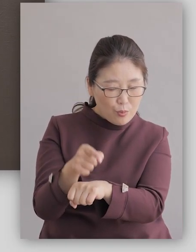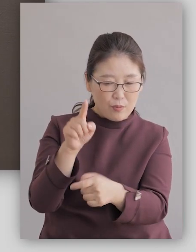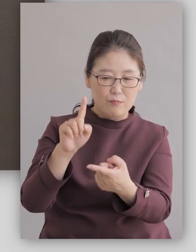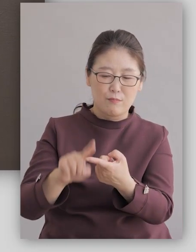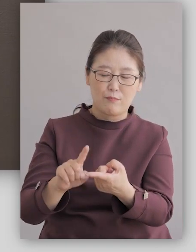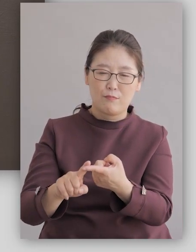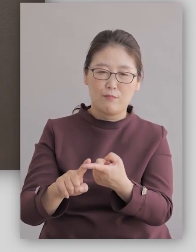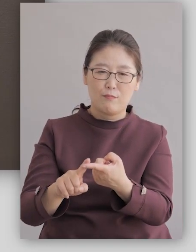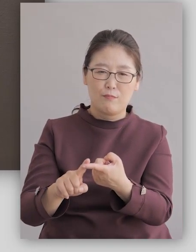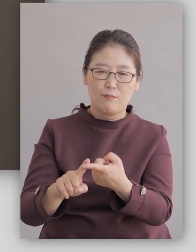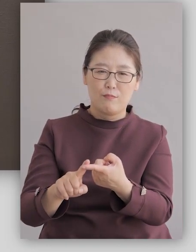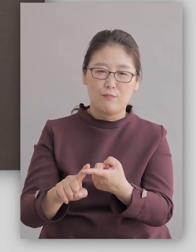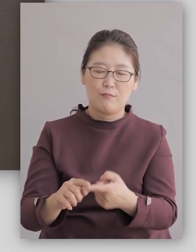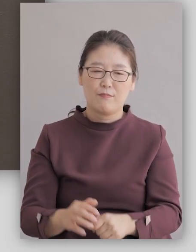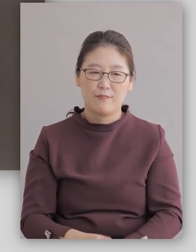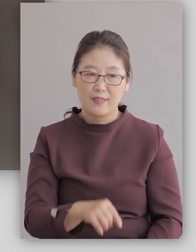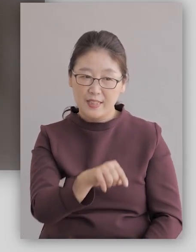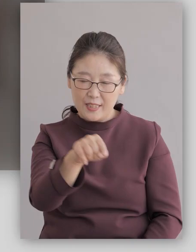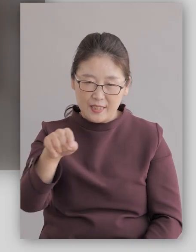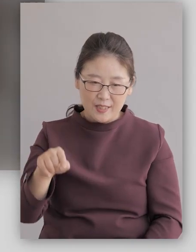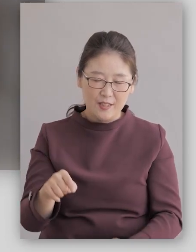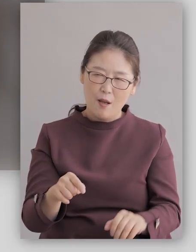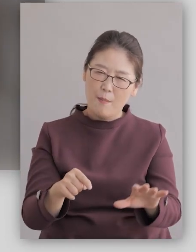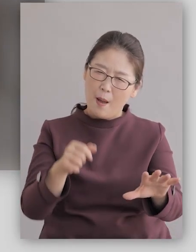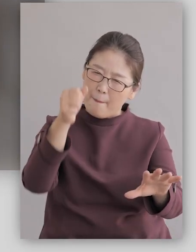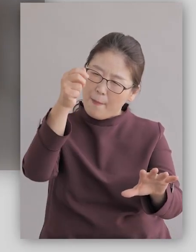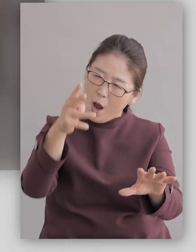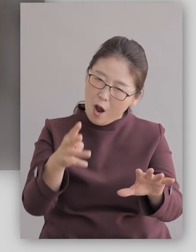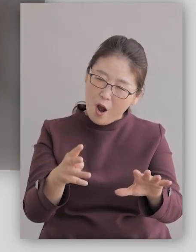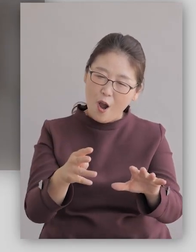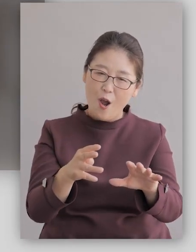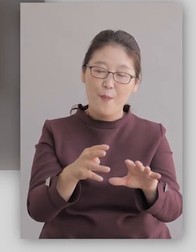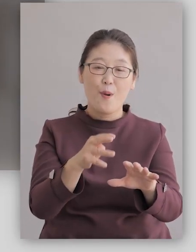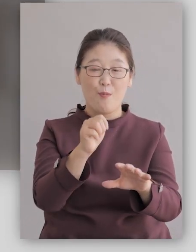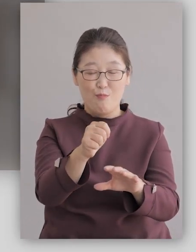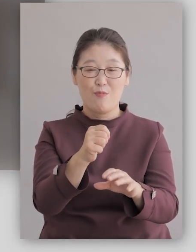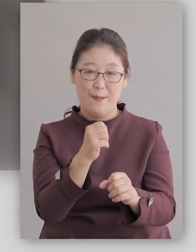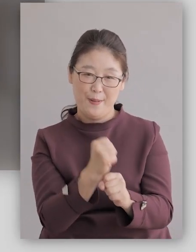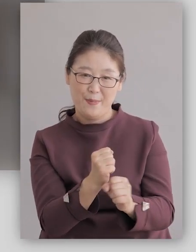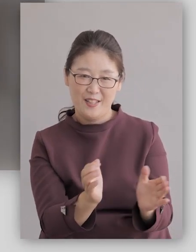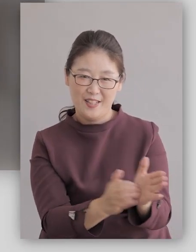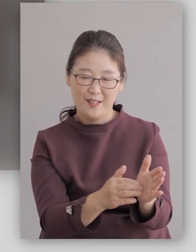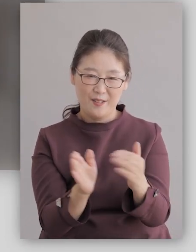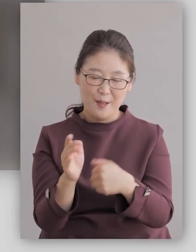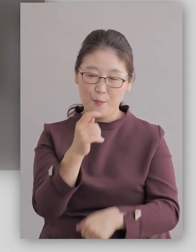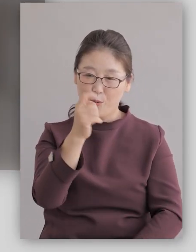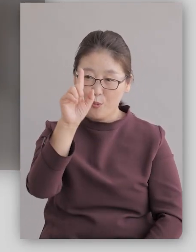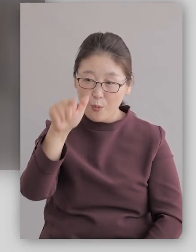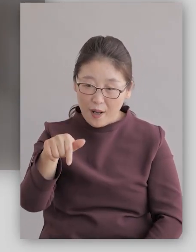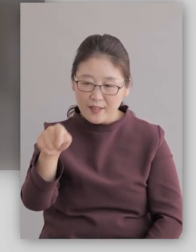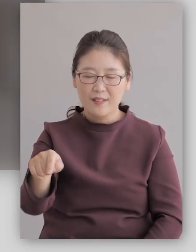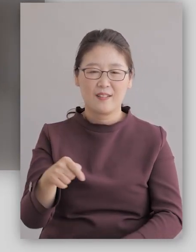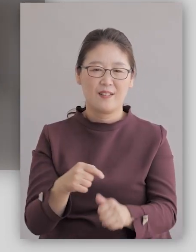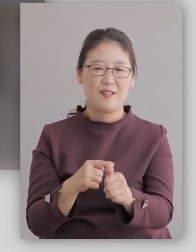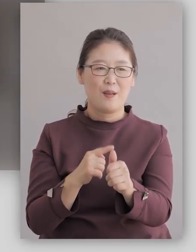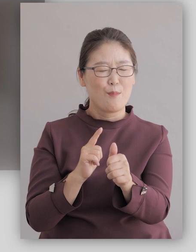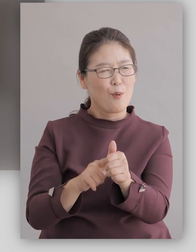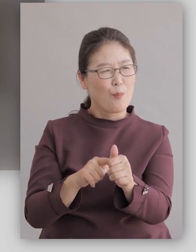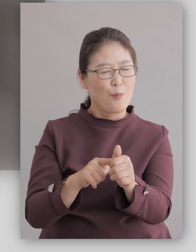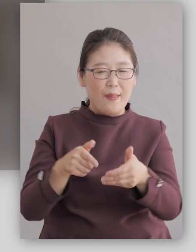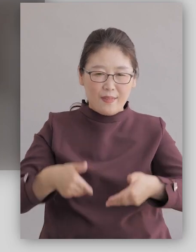굉장히 많은 작품들을 남기셨죠. 곽덕준 선생님은 사실은 교토에서